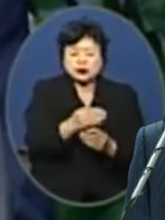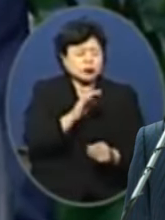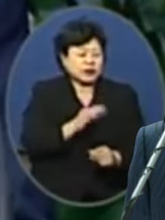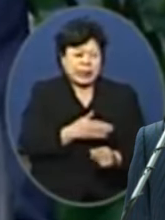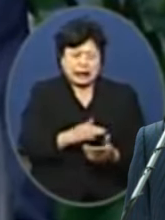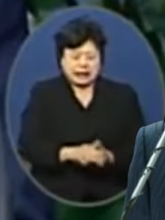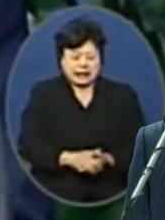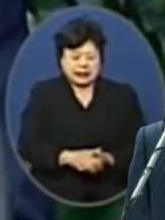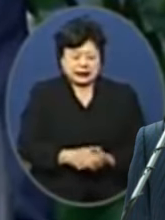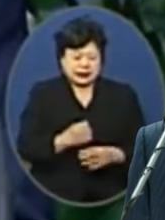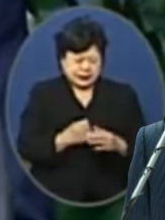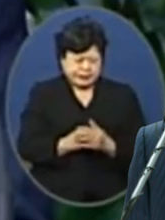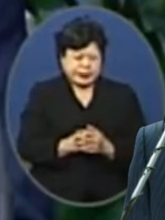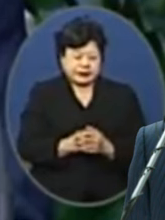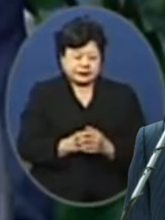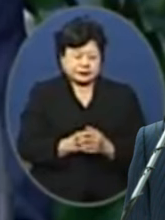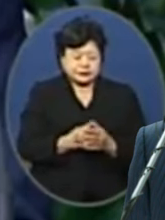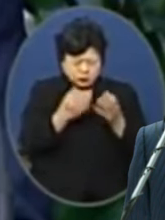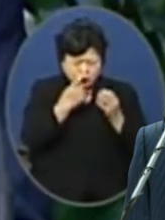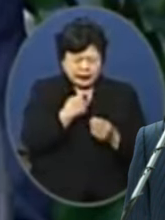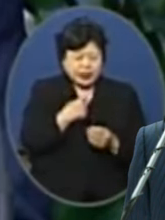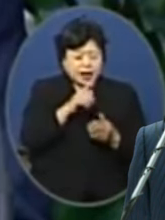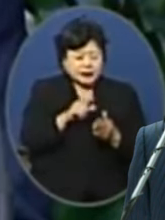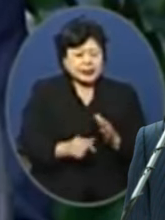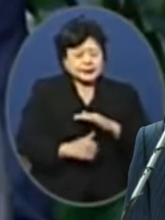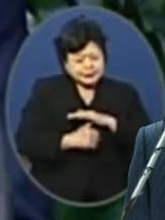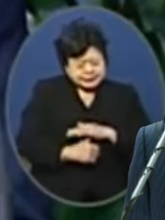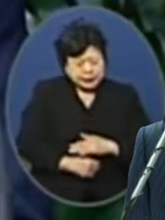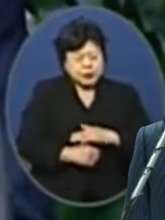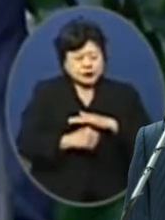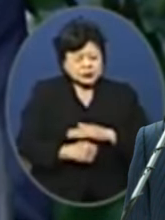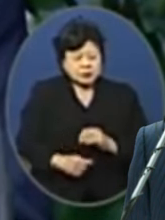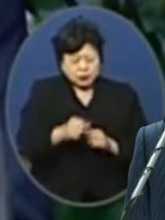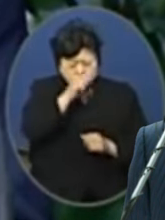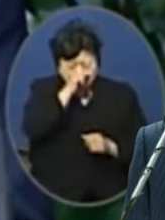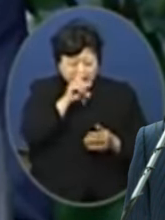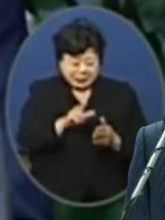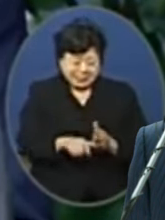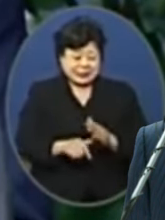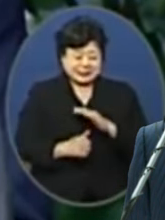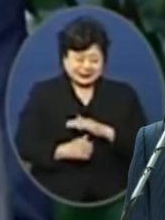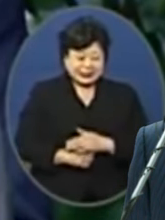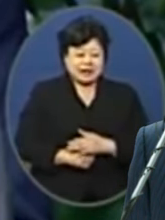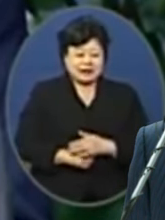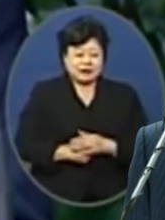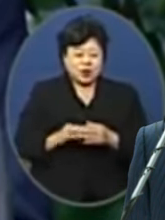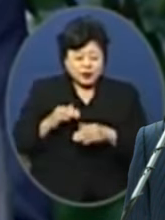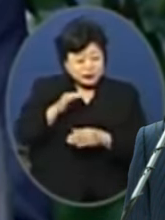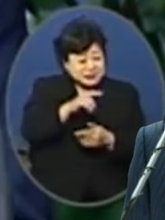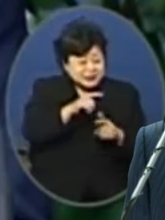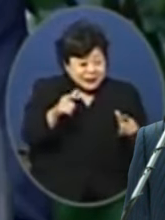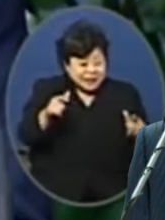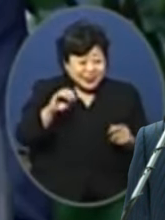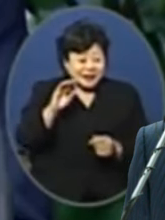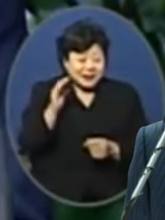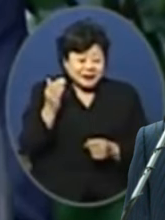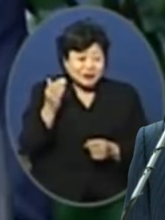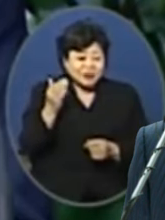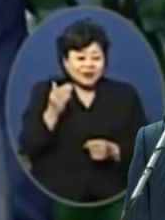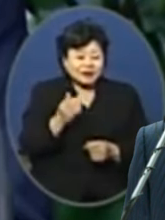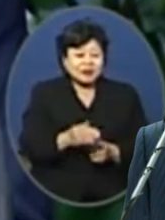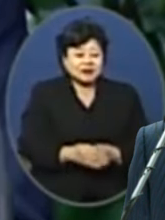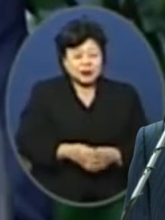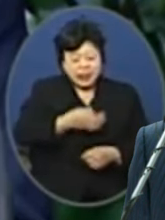못합니다 그러므로 고난을 당해도 참고 좋을 때도 참고 넘치지 않게 된다는 것은